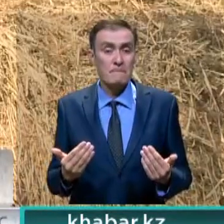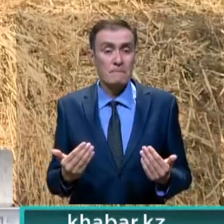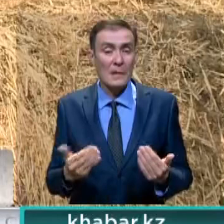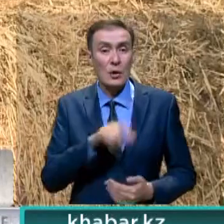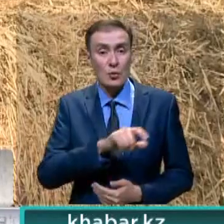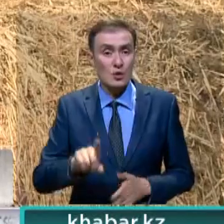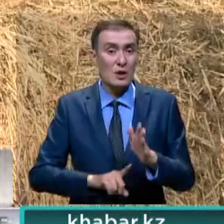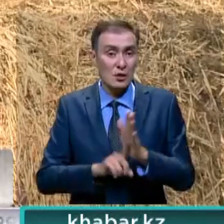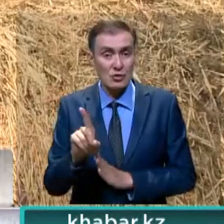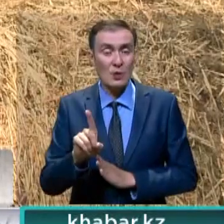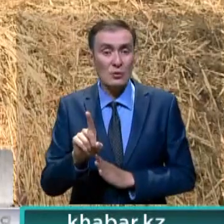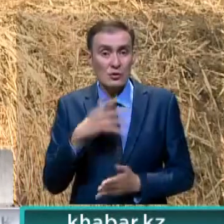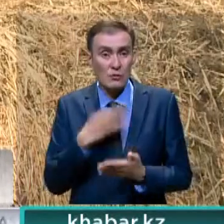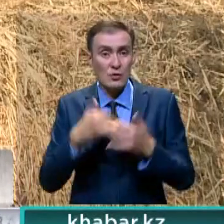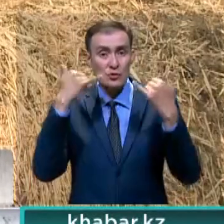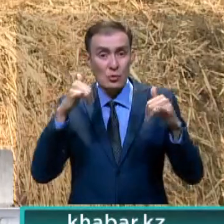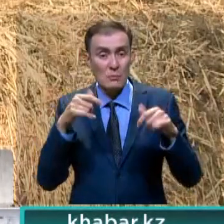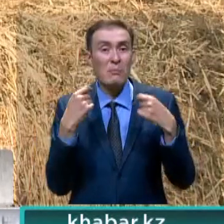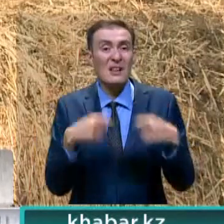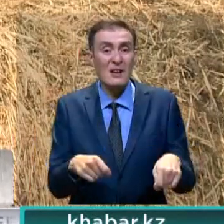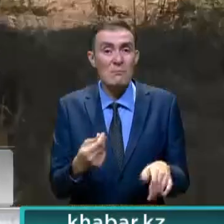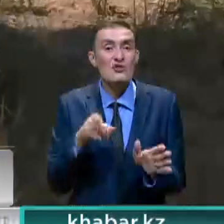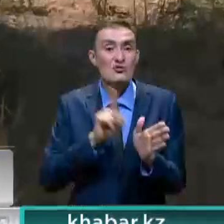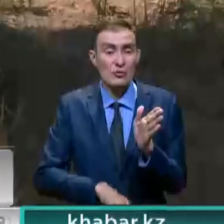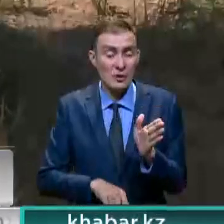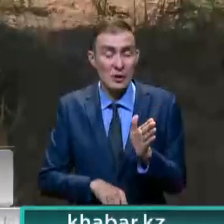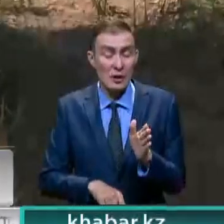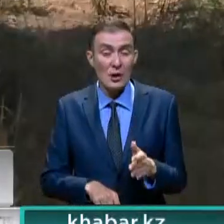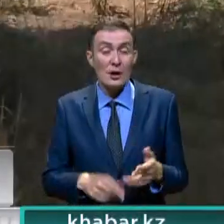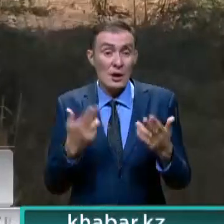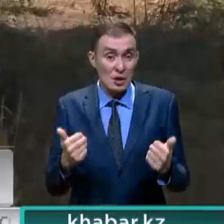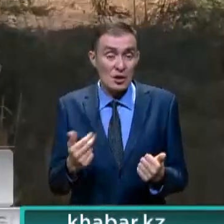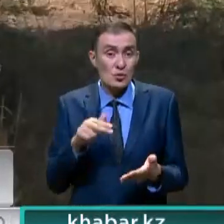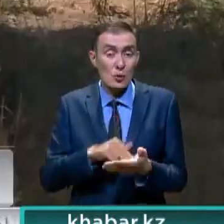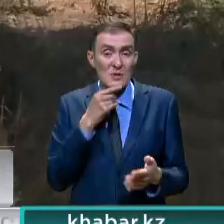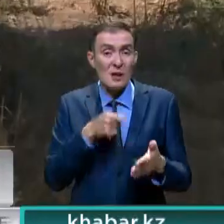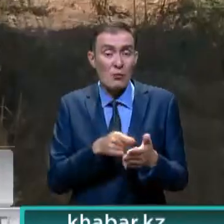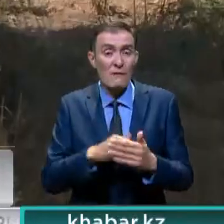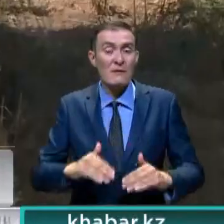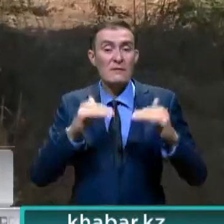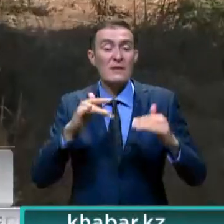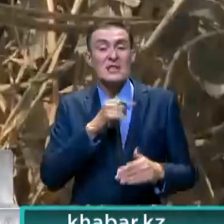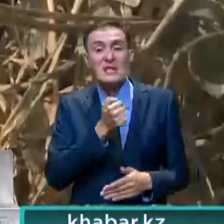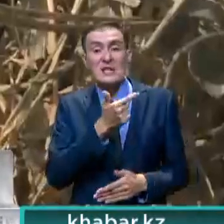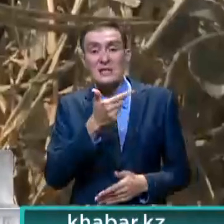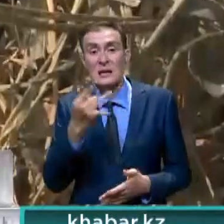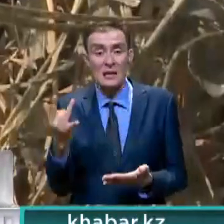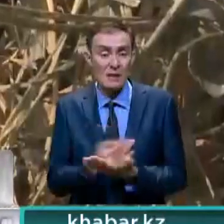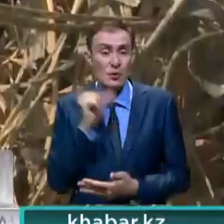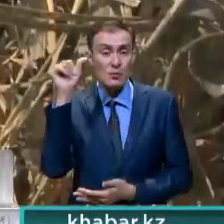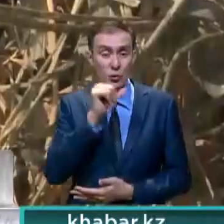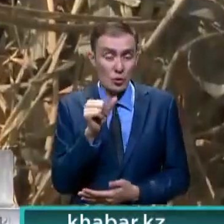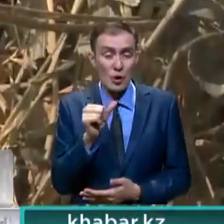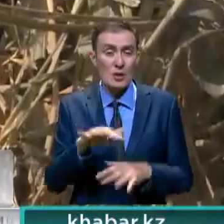люди начинают свой скот продавать по дешевке. И неудивительно, ведь стоимость кормов возросла в разы. Если в прошлом году